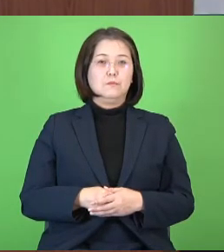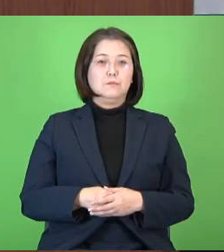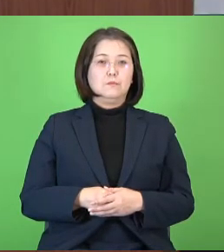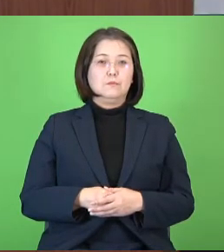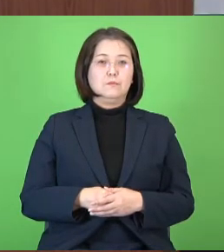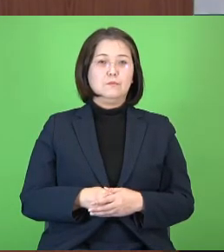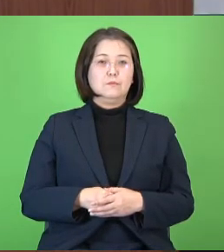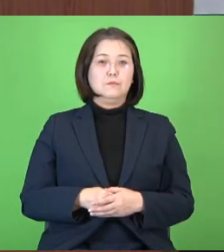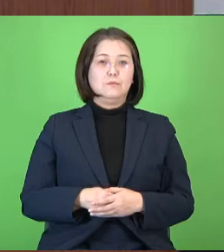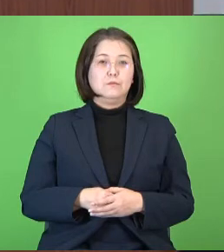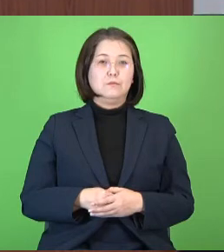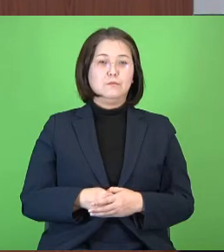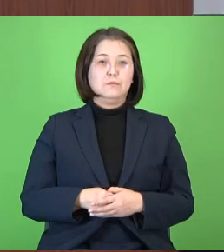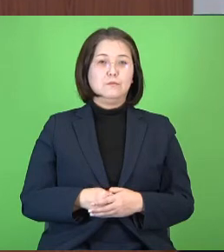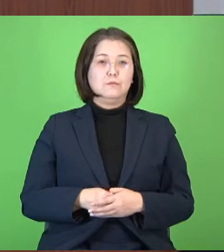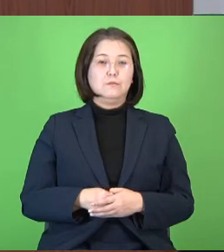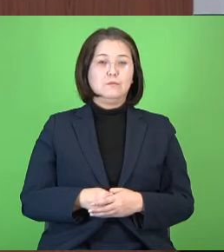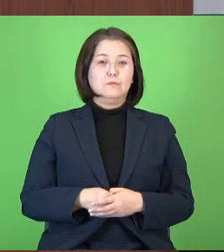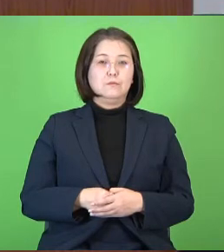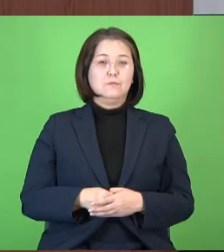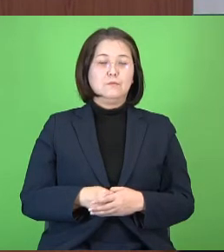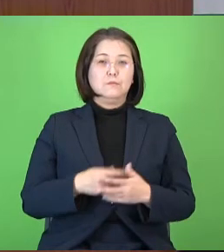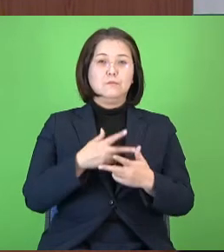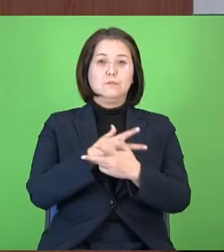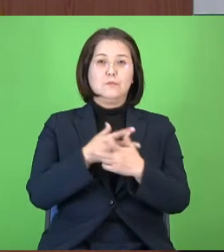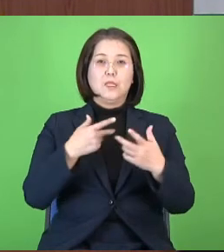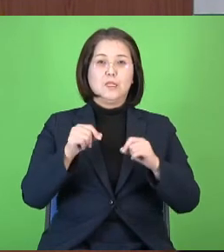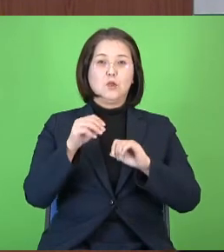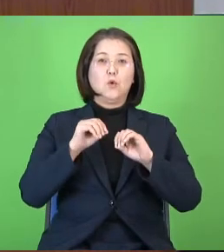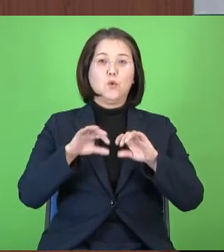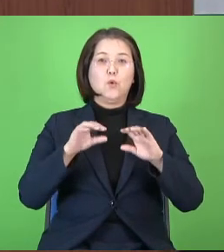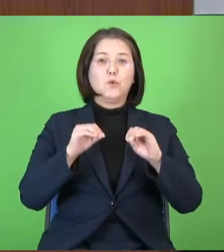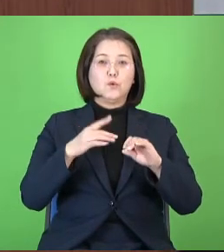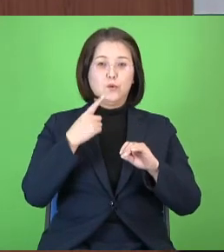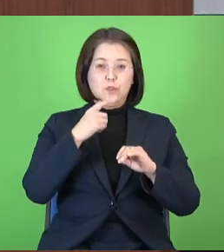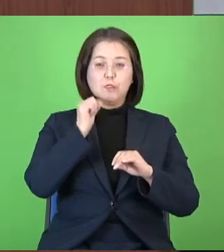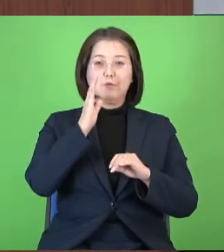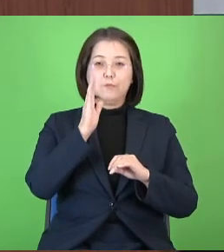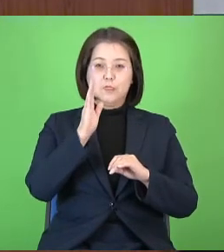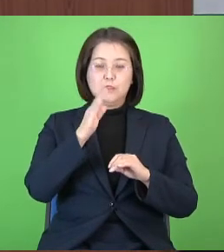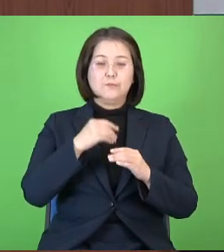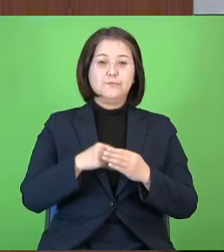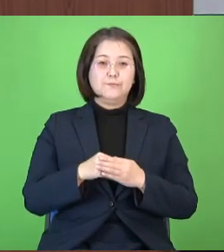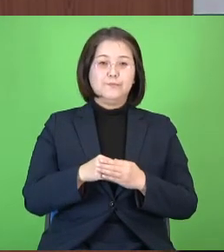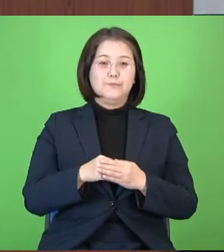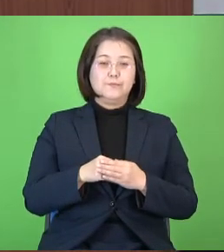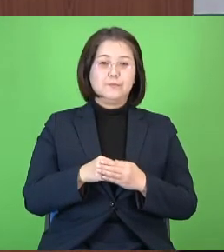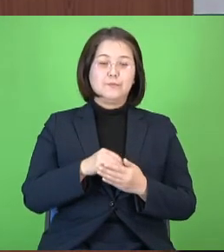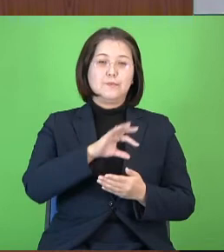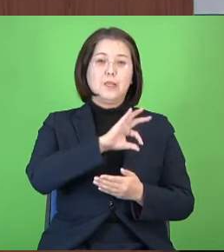従うということにはいわかりましたが続いてイクっこれはございませんme